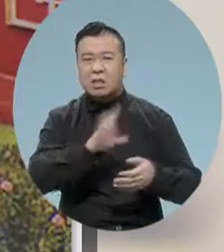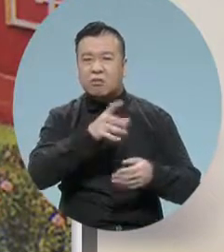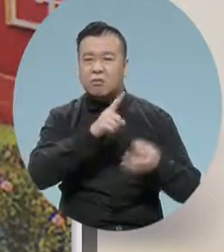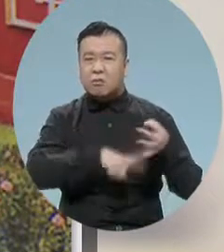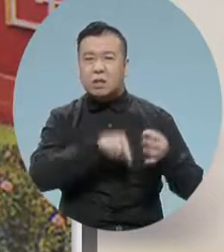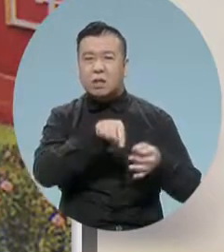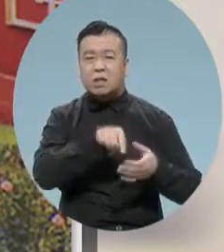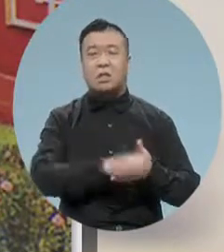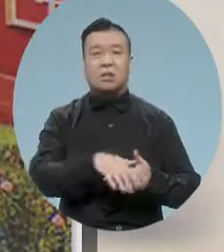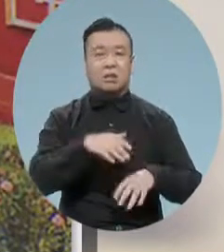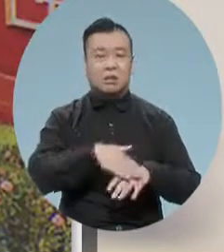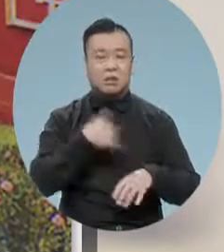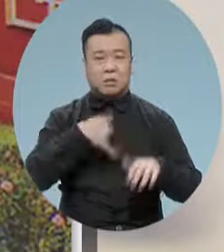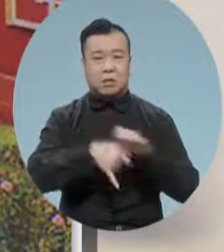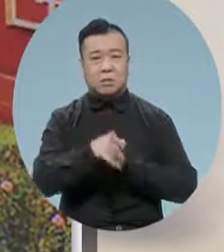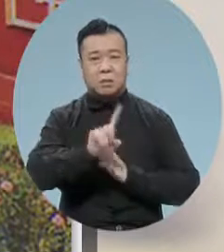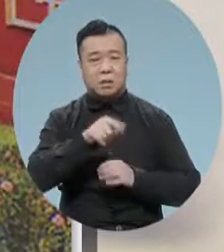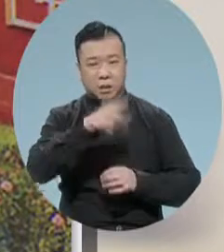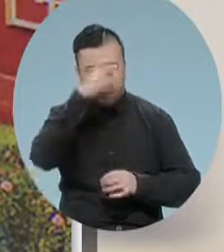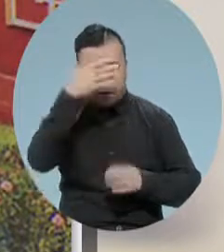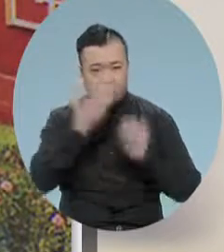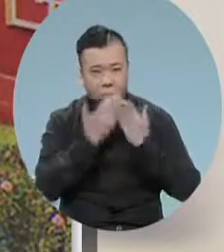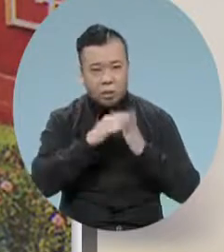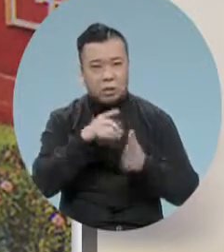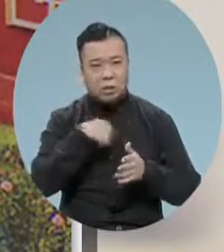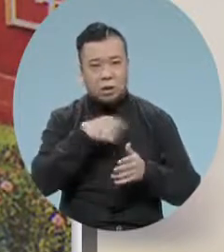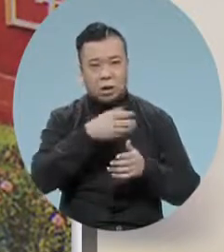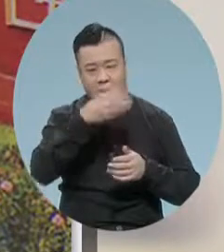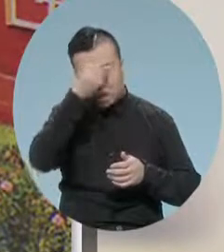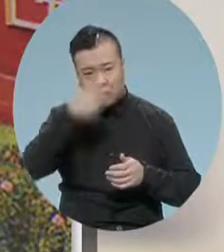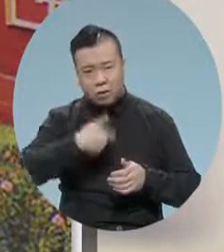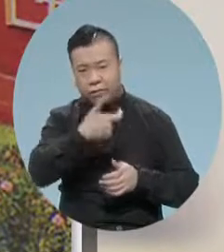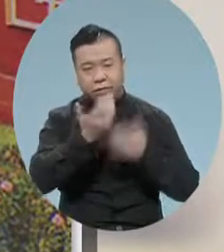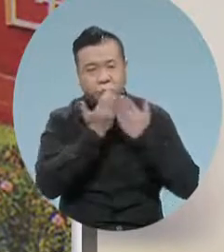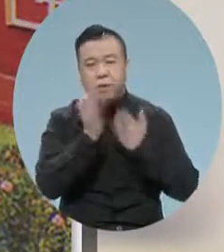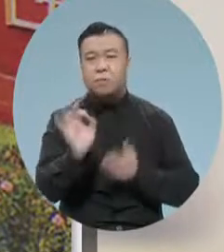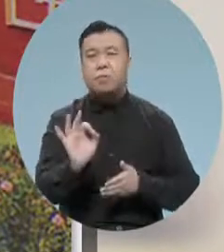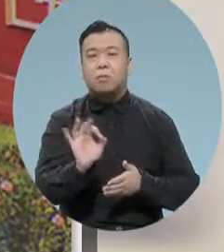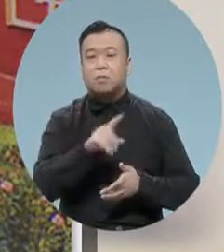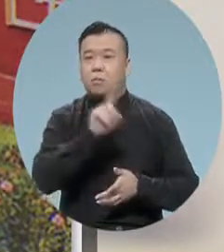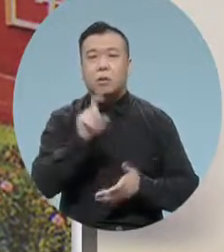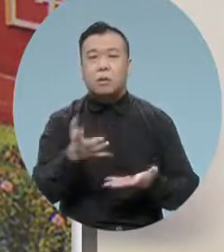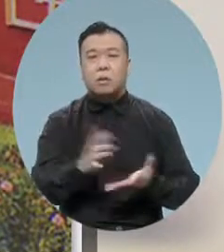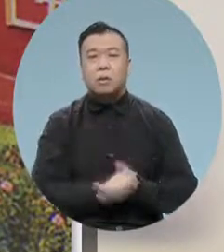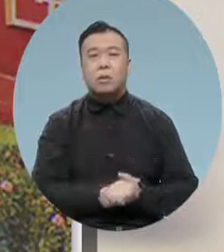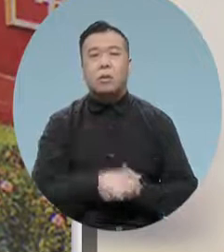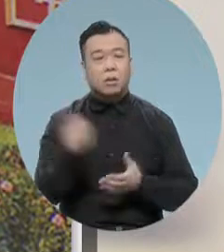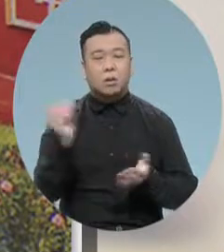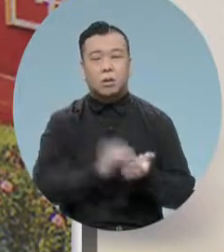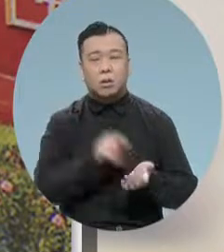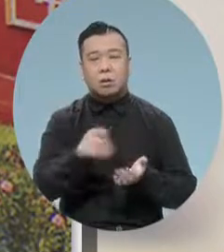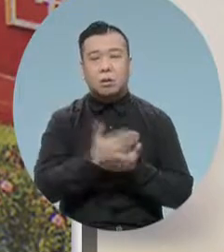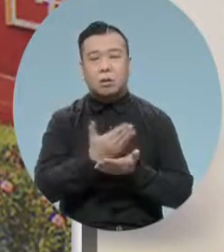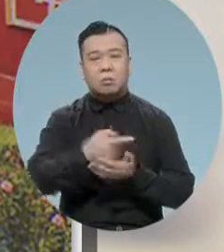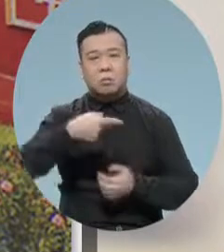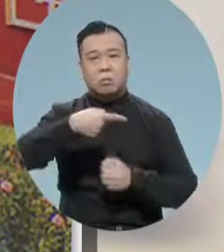入剛才我提到那所官校之後，她是一分錢學費都沒有交過，因為她從來都是考第